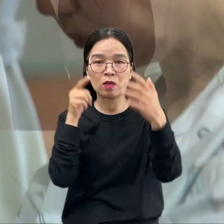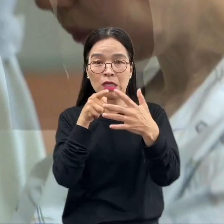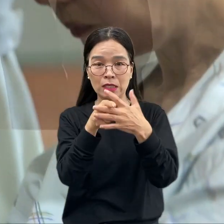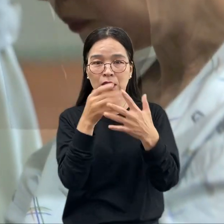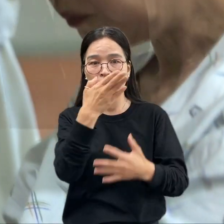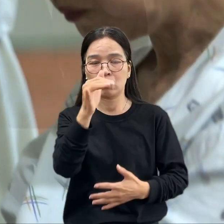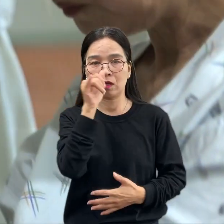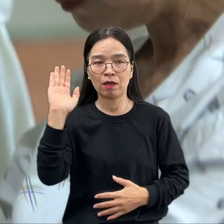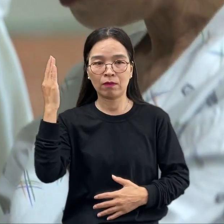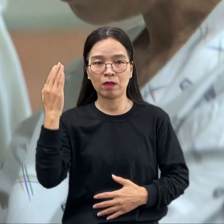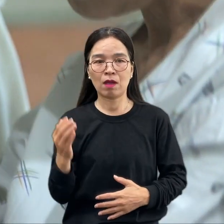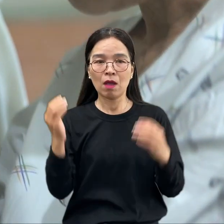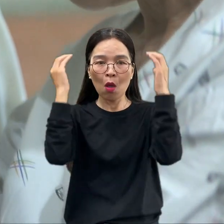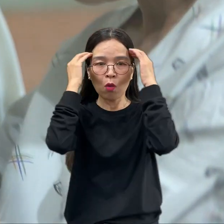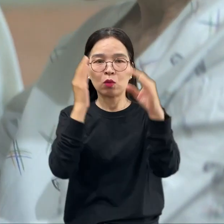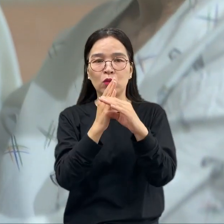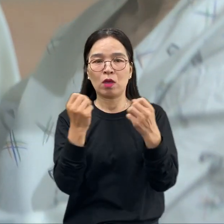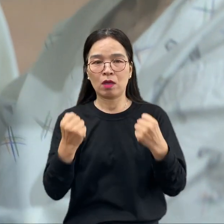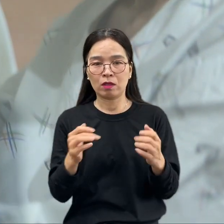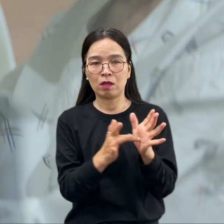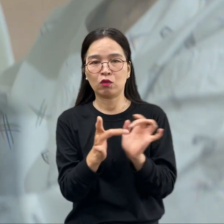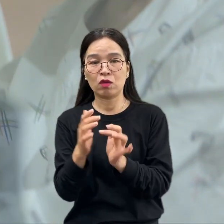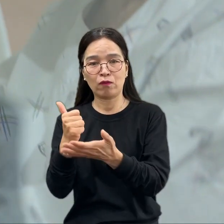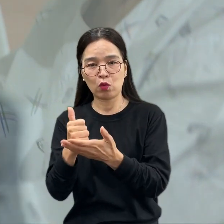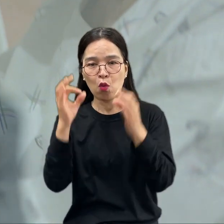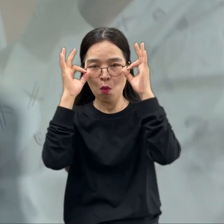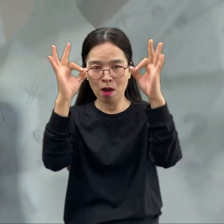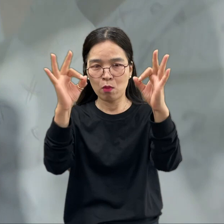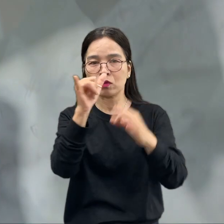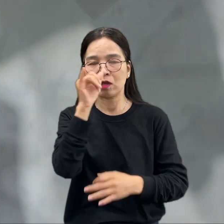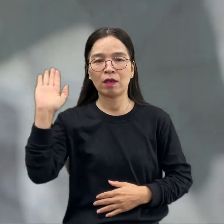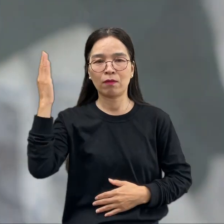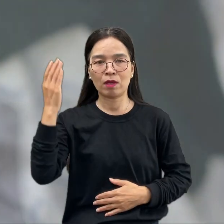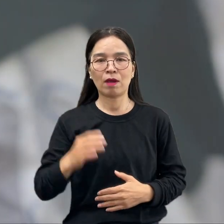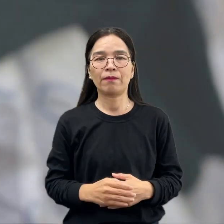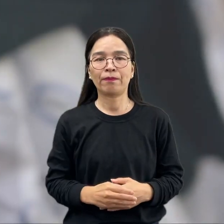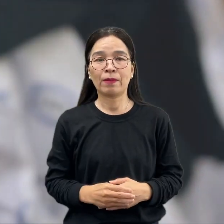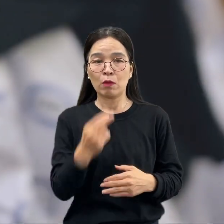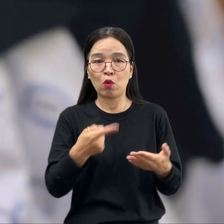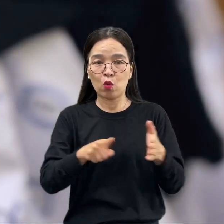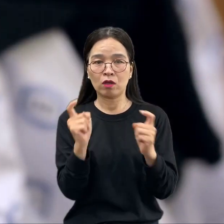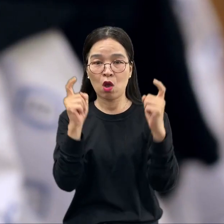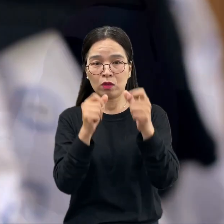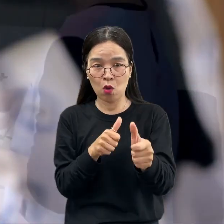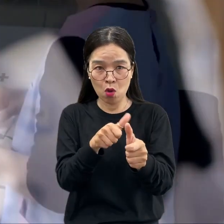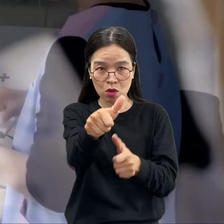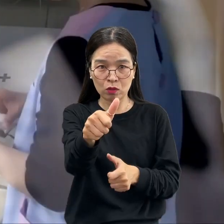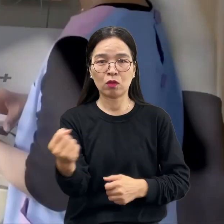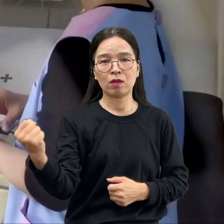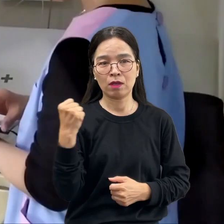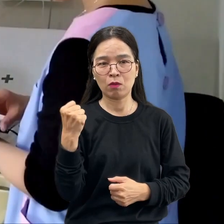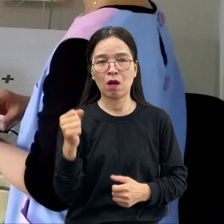직시할 수 있게 됩니다. 고통 중에 계신 예수님도 바라볼 수 있게 됩니다. 생명을 위한 싸움에서 이길 수